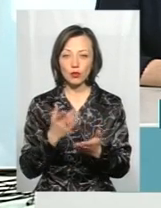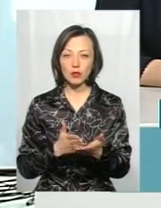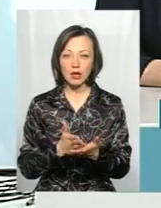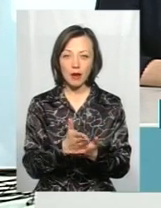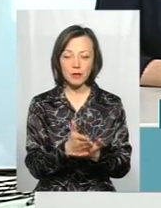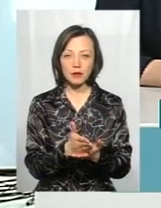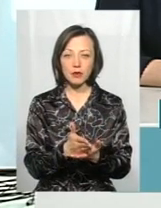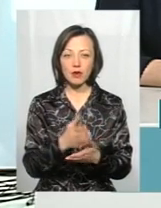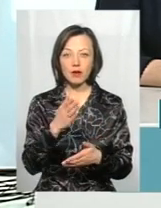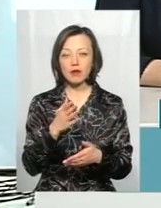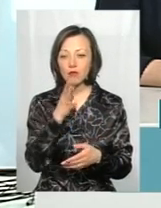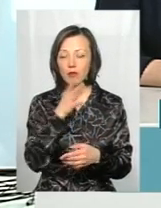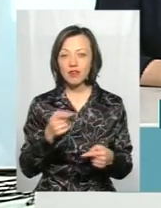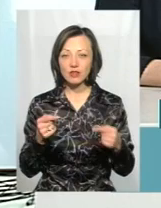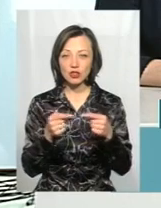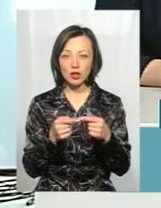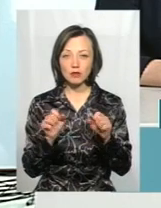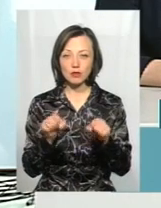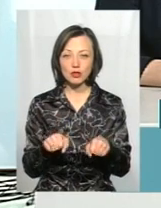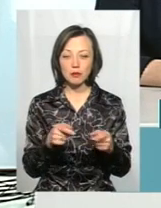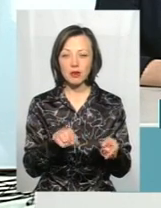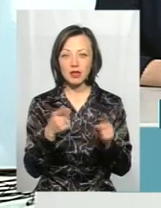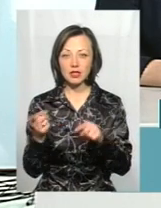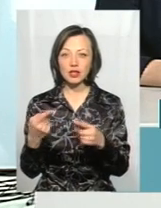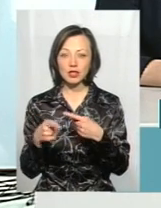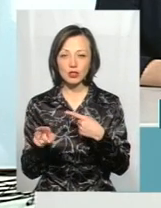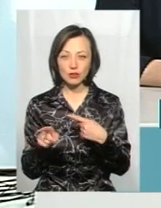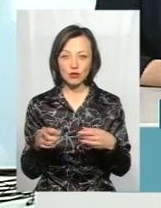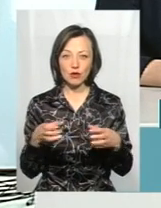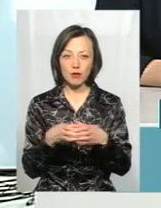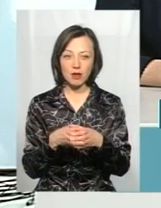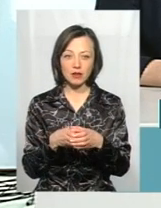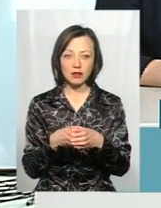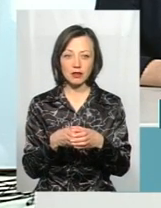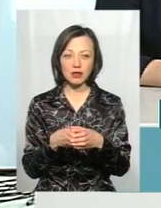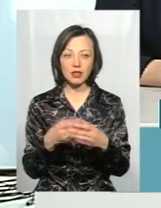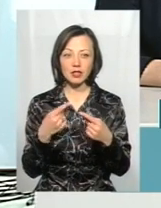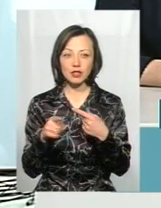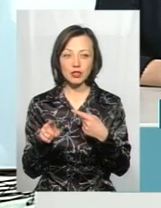вона в певний час може перейти на іншу, там, в іншу громаду, скажімо,